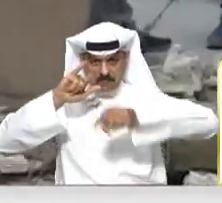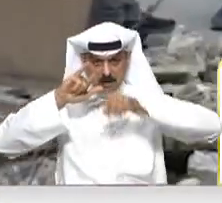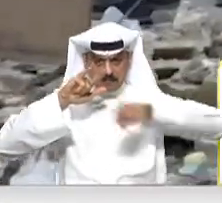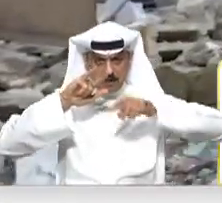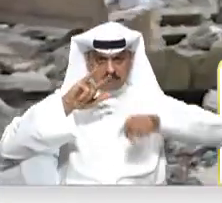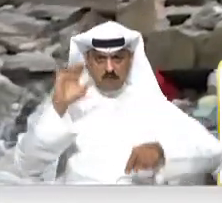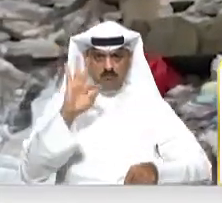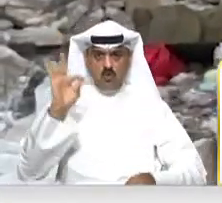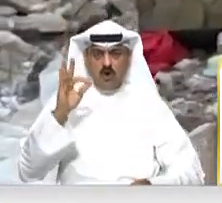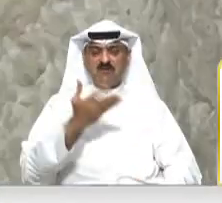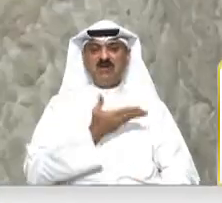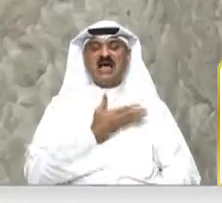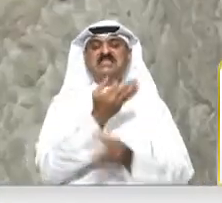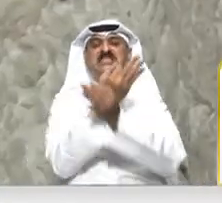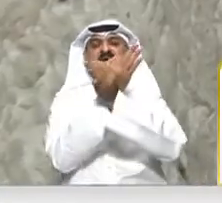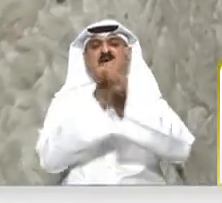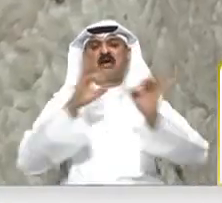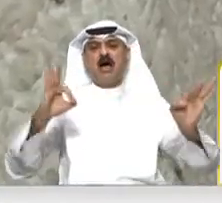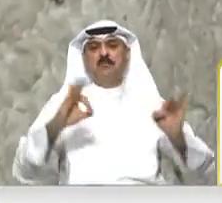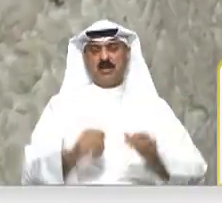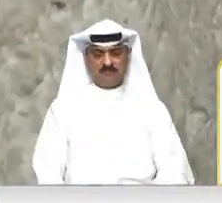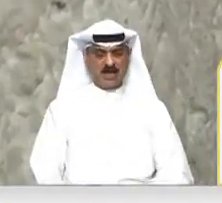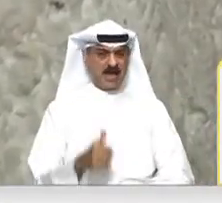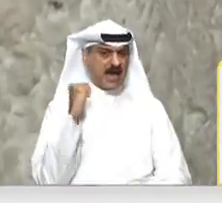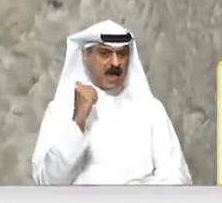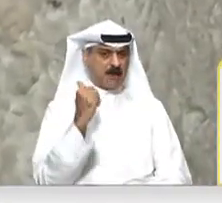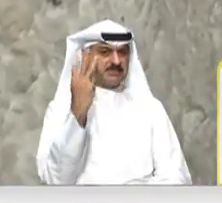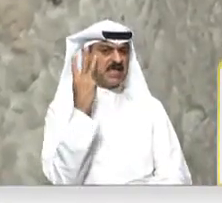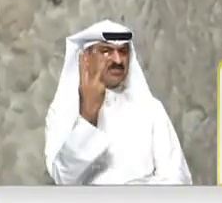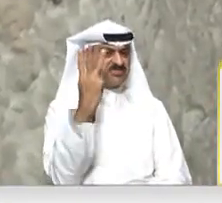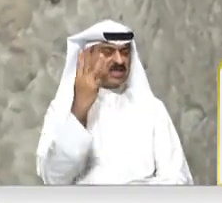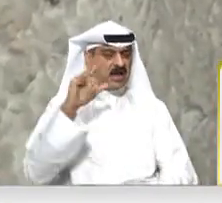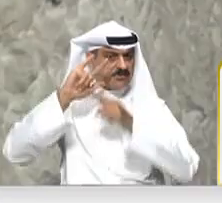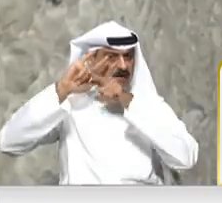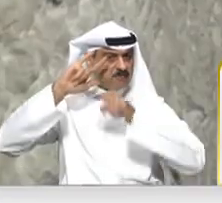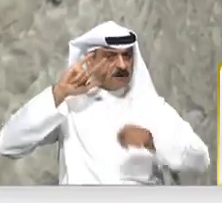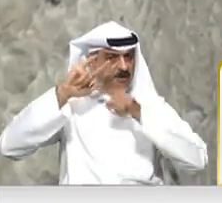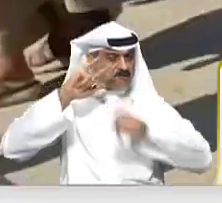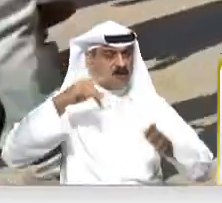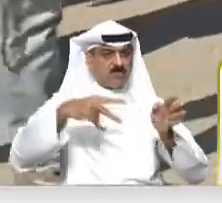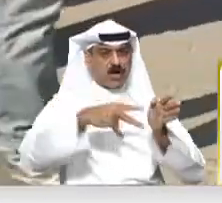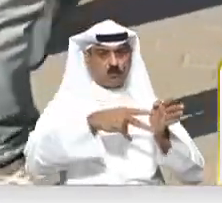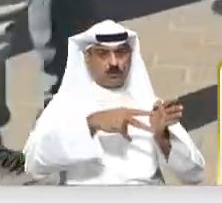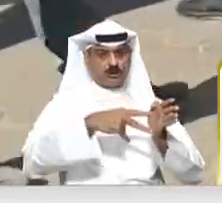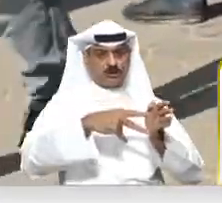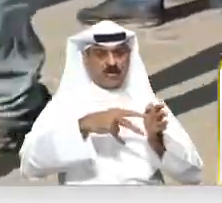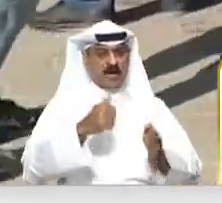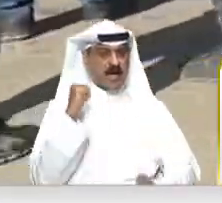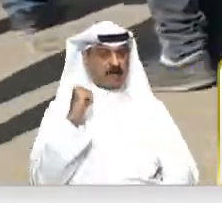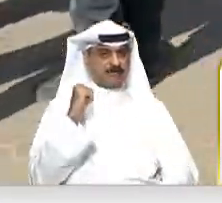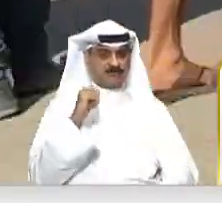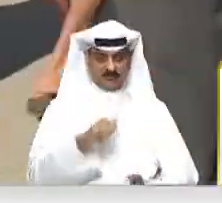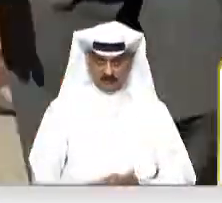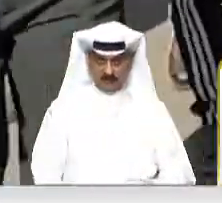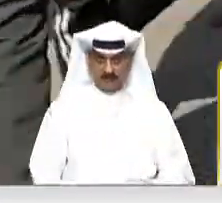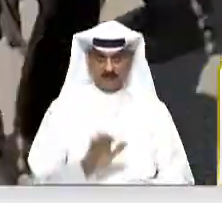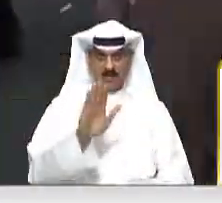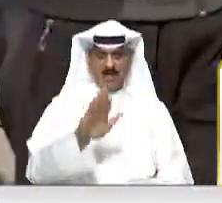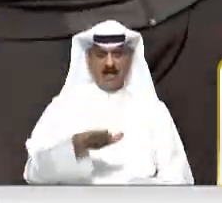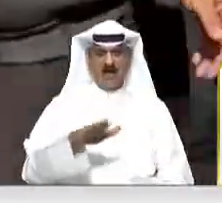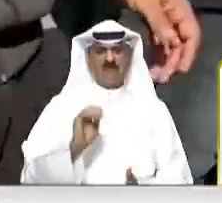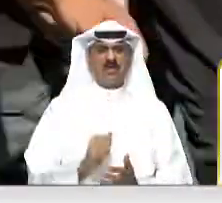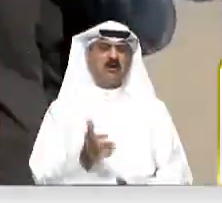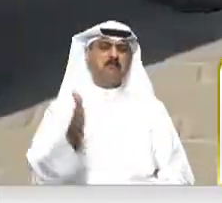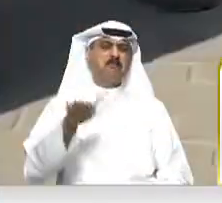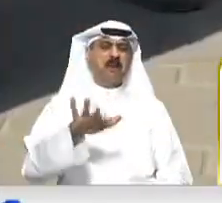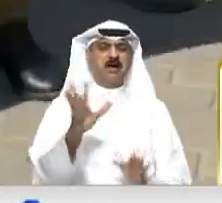القطاع وارتكب 3 مجازر ضد المدنيين خلال الساعات القليلة الماضية، وصل منها